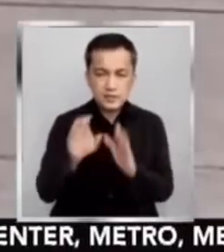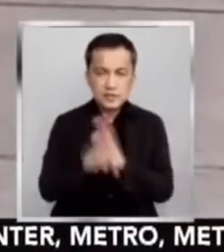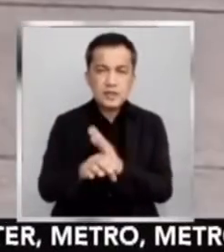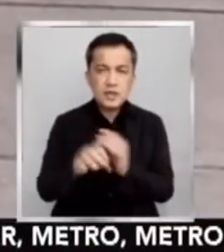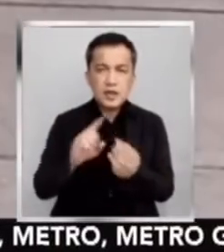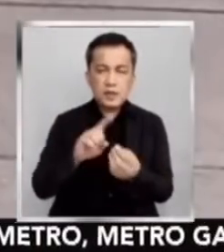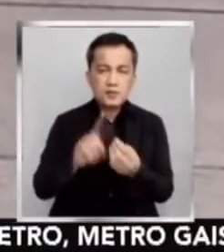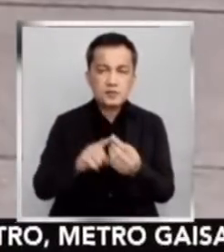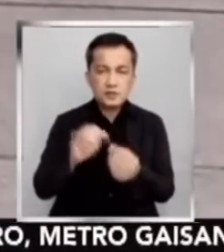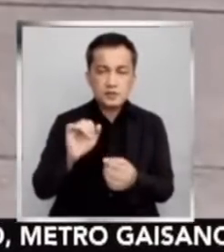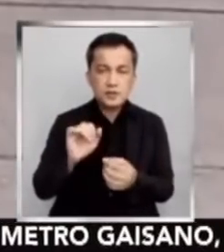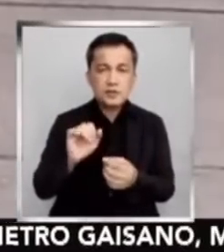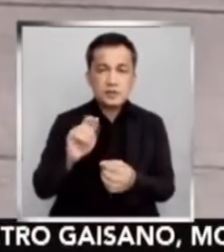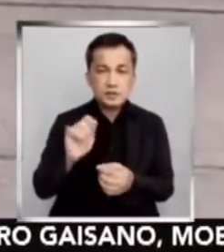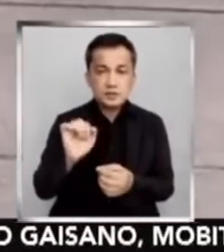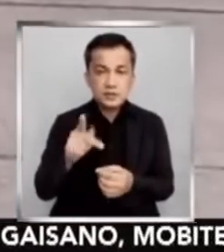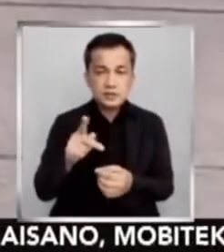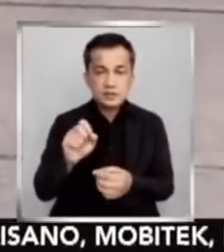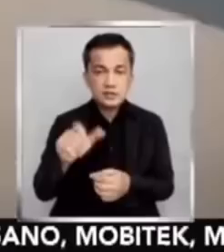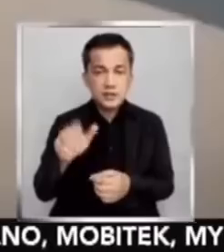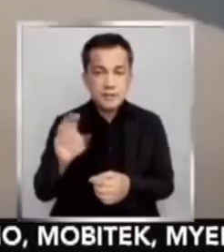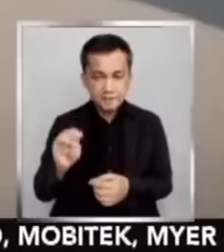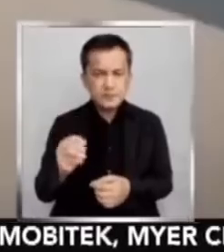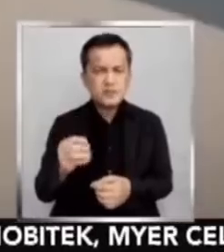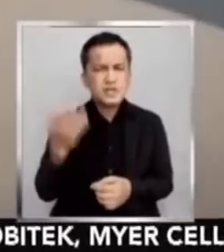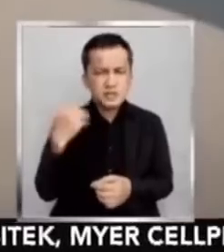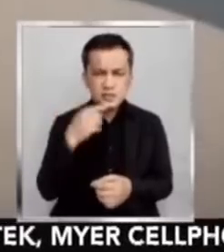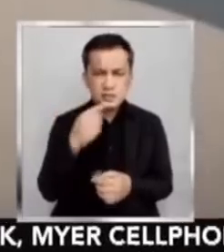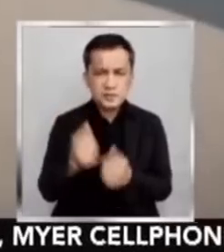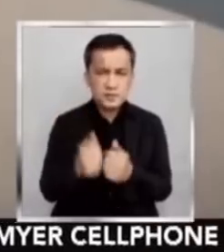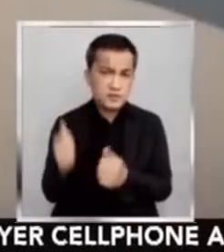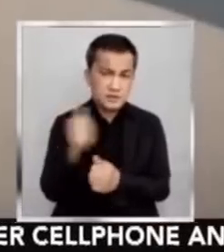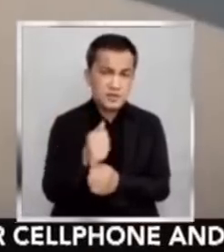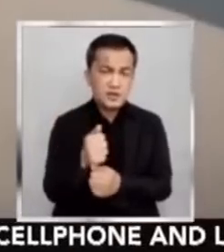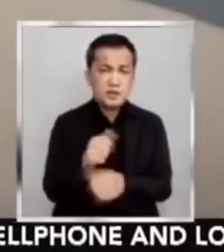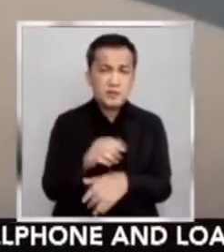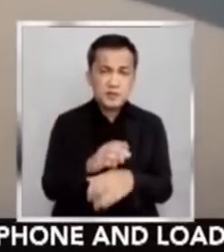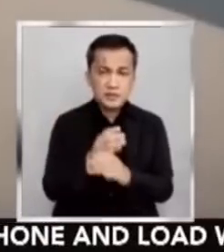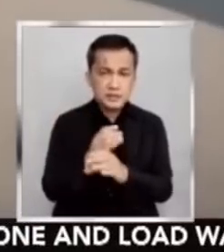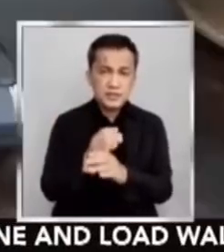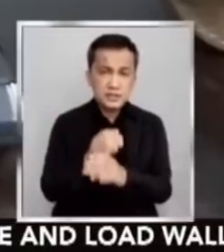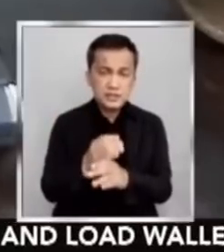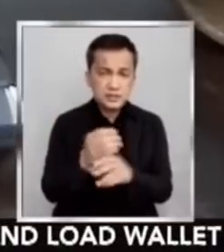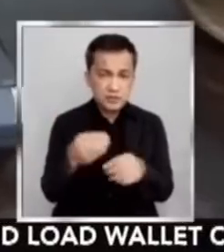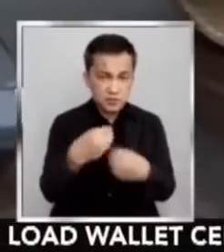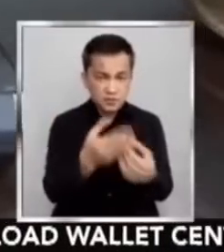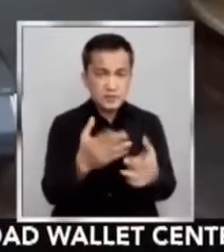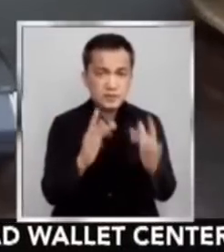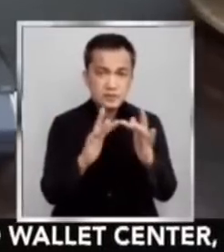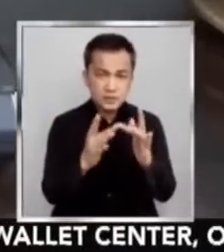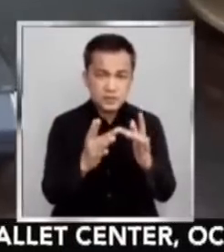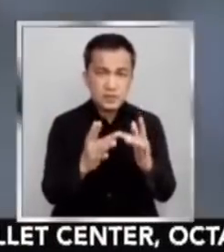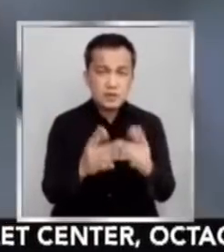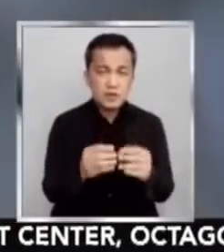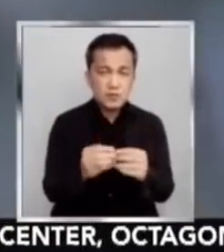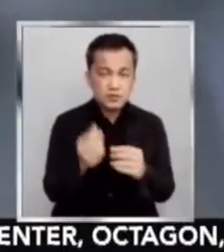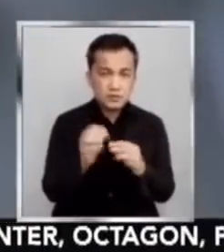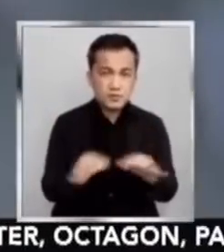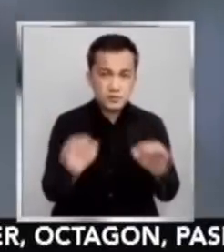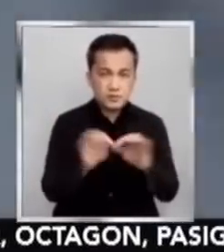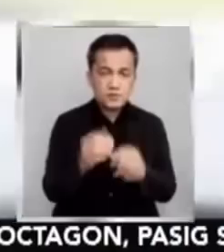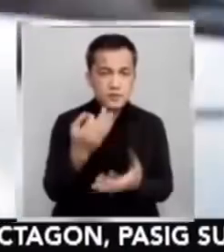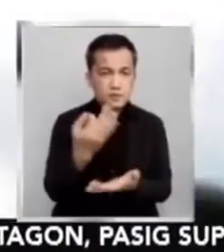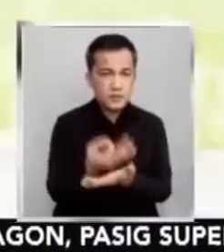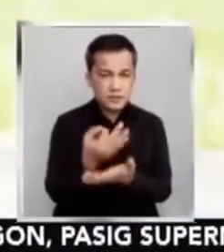Pero dati nang sinasabi ng mga otoridad na mag-ingat sa mga nag-aalok sa social media, lalo na kung may pera nang